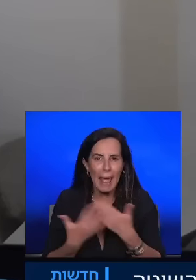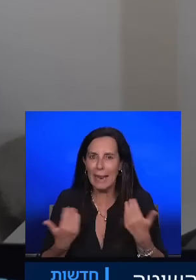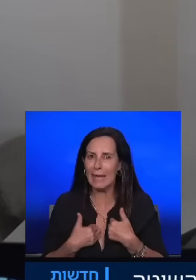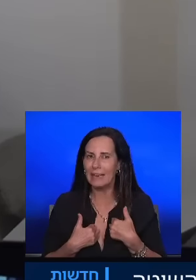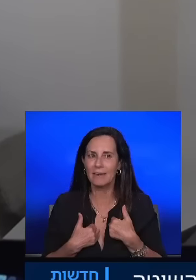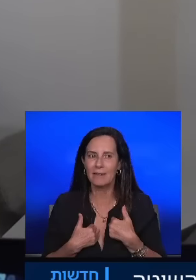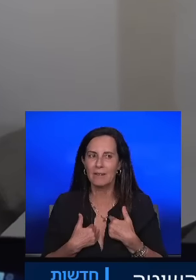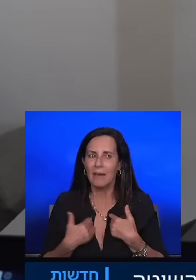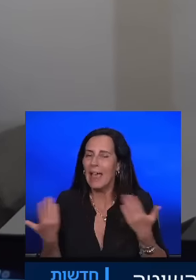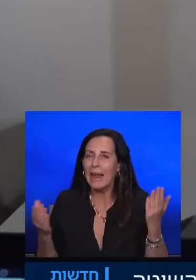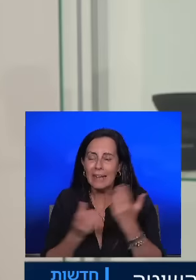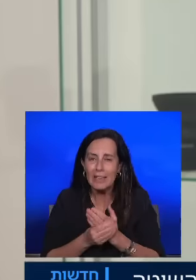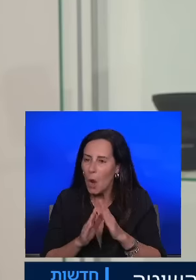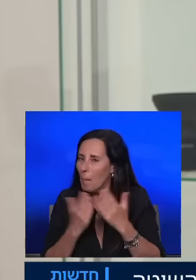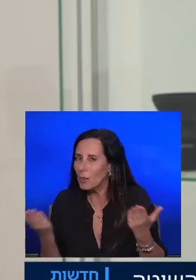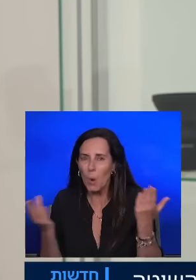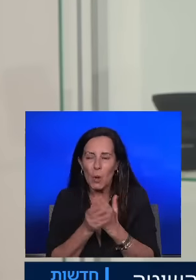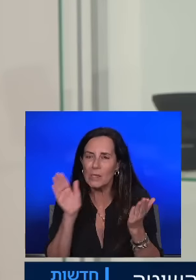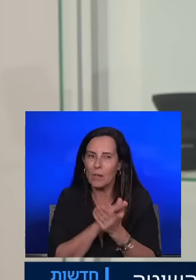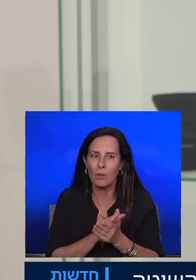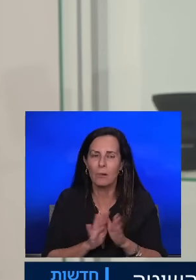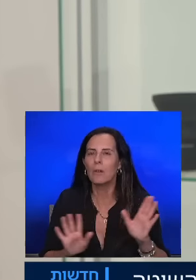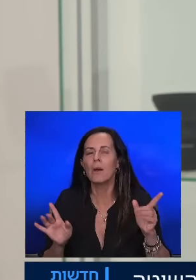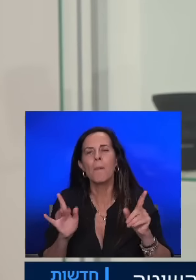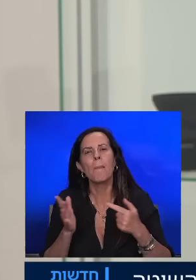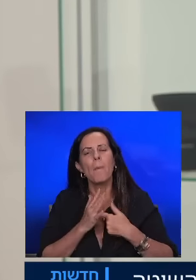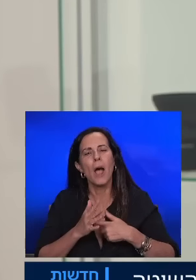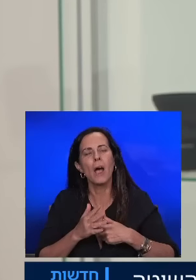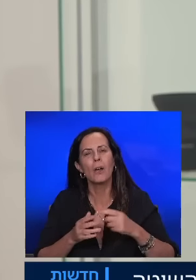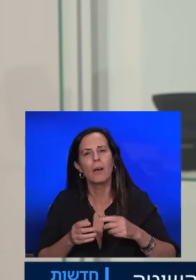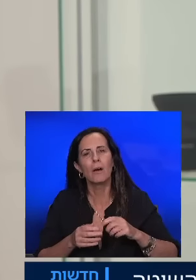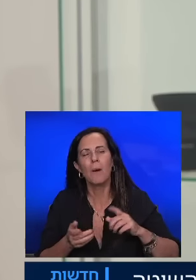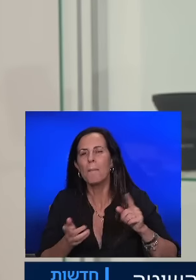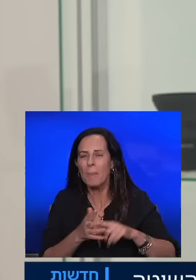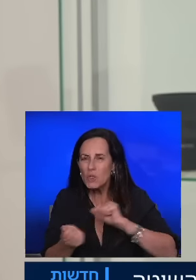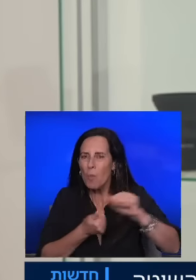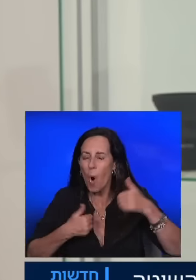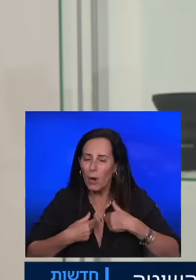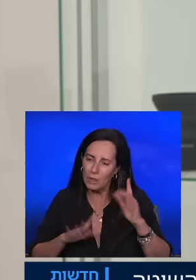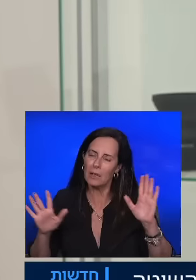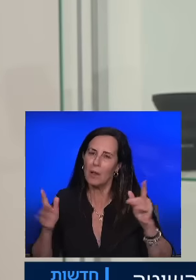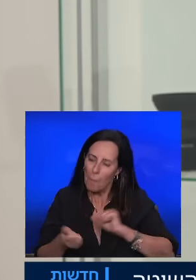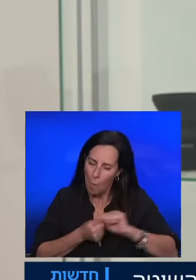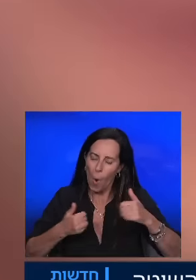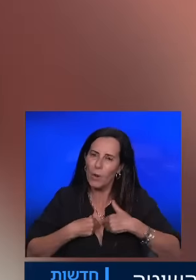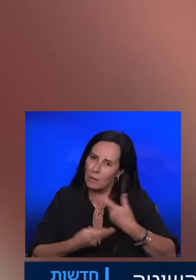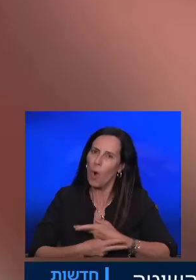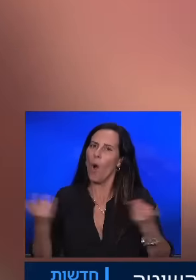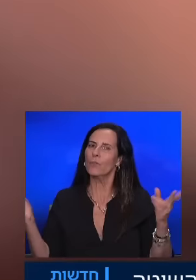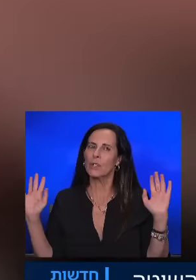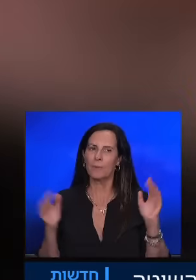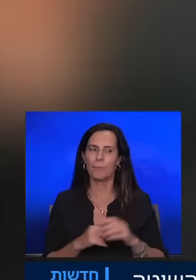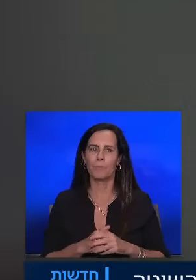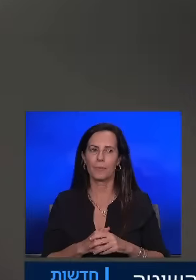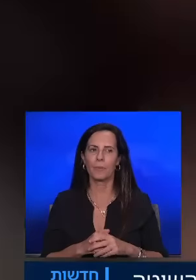לא פתוח, לא סגור, כלום. תולים אותך בכיכר העיר ואתה יושב וצופה, אתה רואה, אתה צופה בסרט של התליעה שלך.